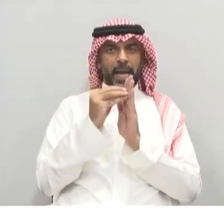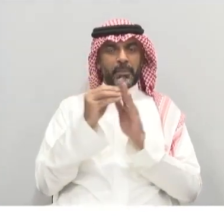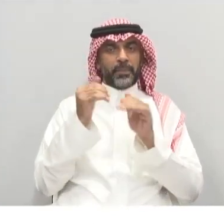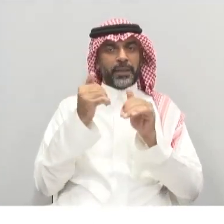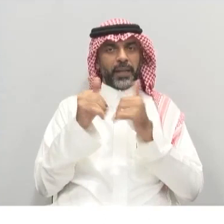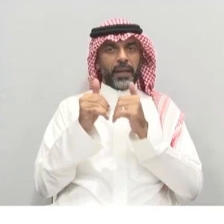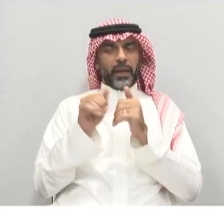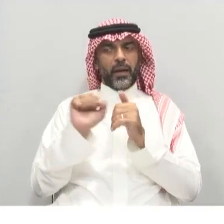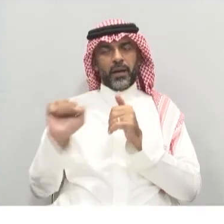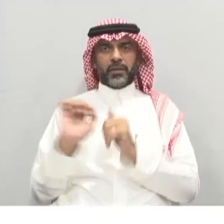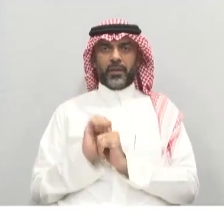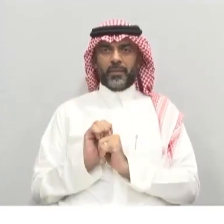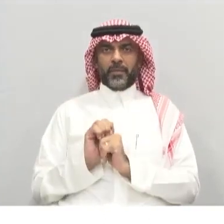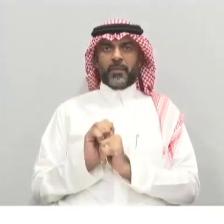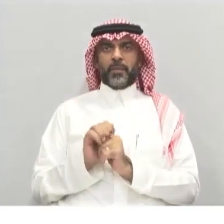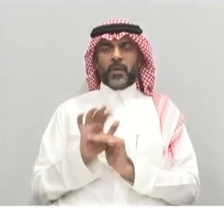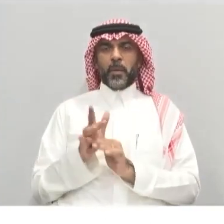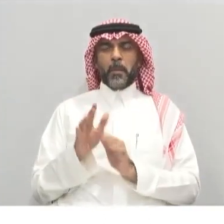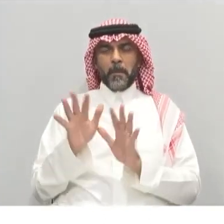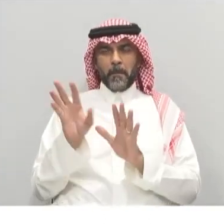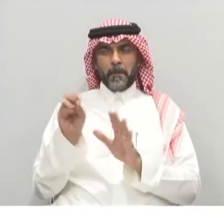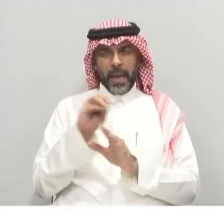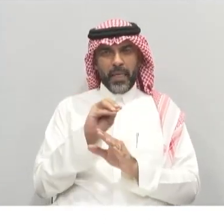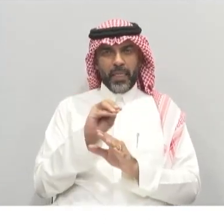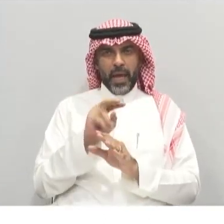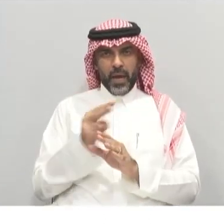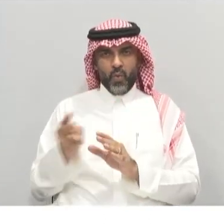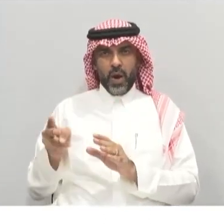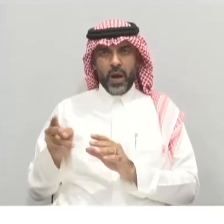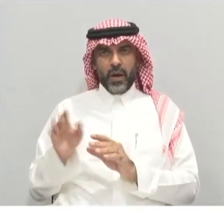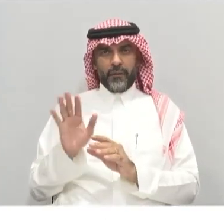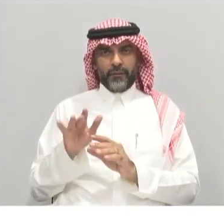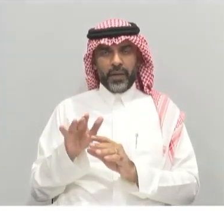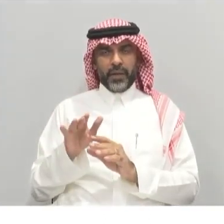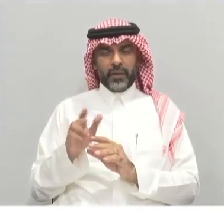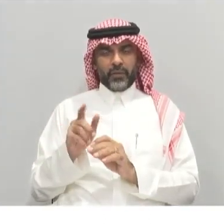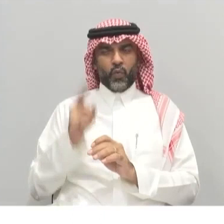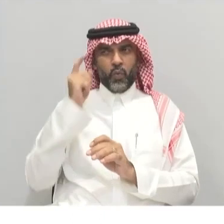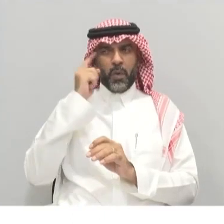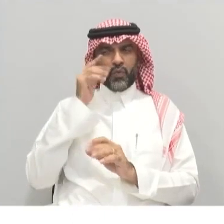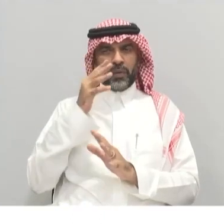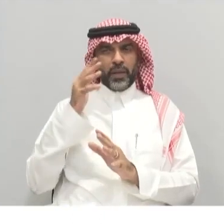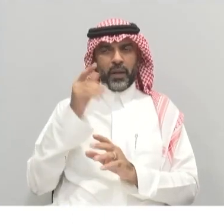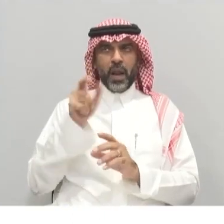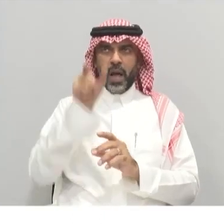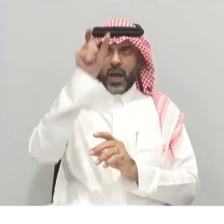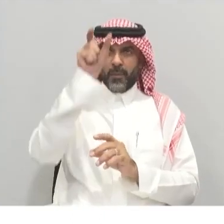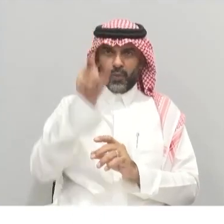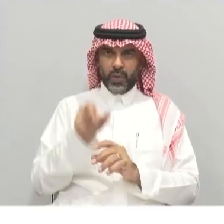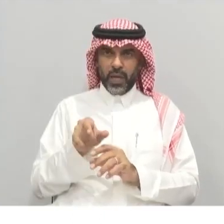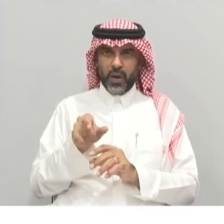معينه تتضمن بعض انواع المخططات الشائعه المخططات العموديه